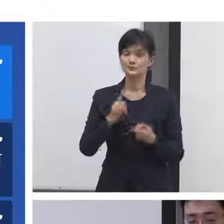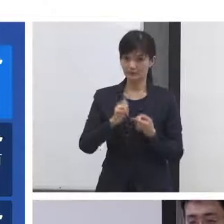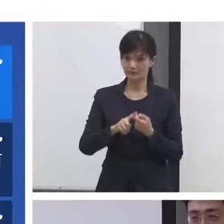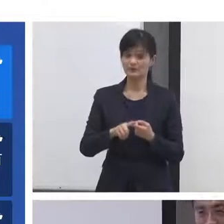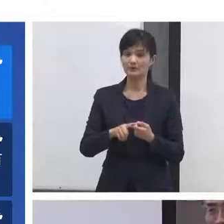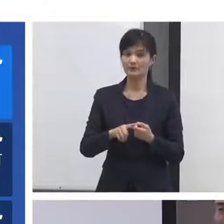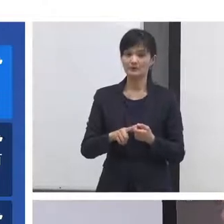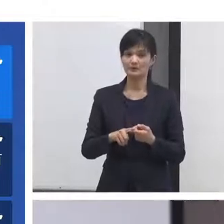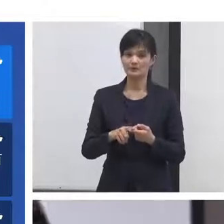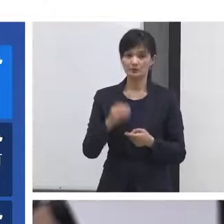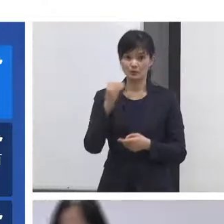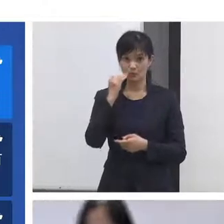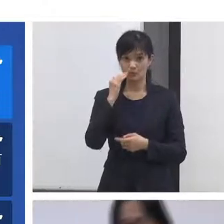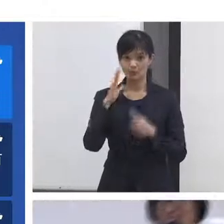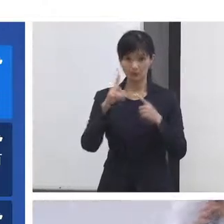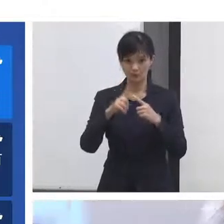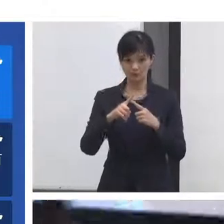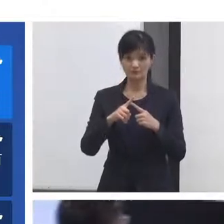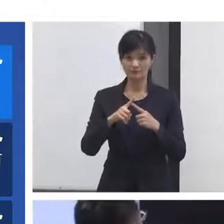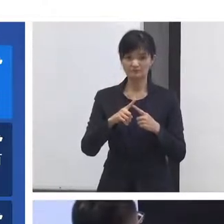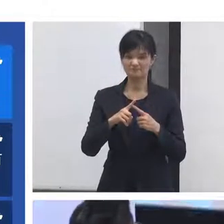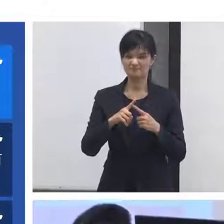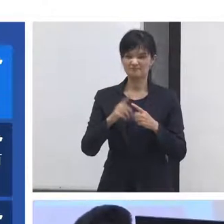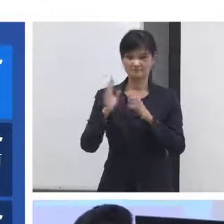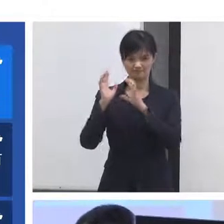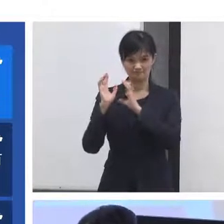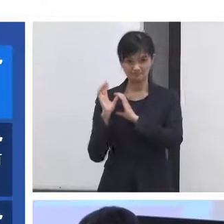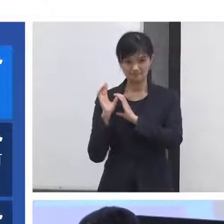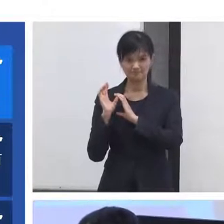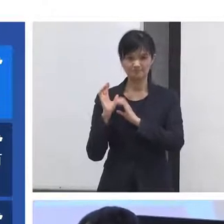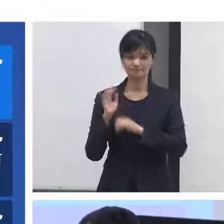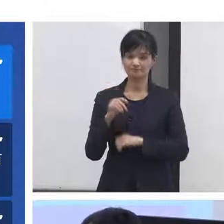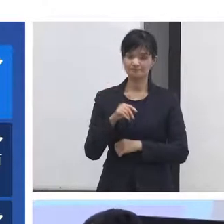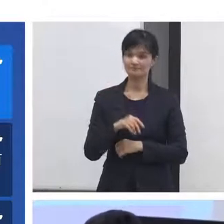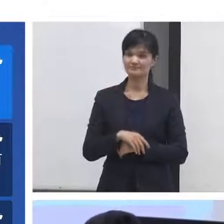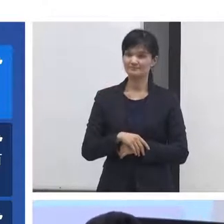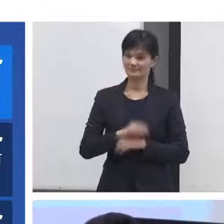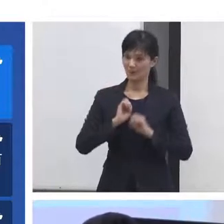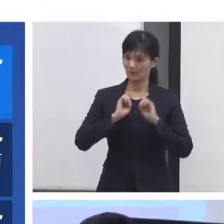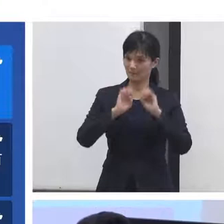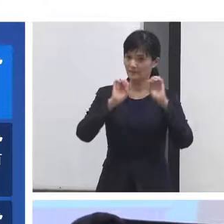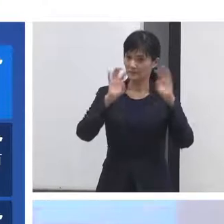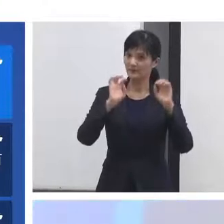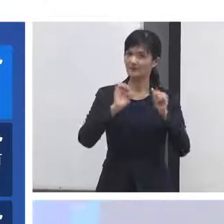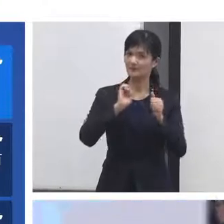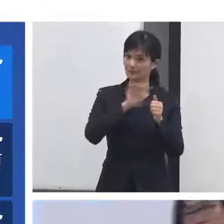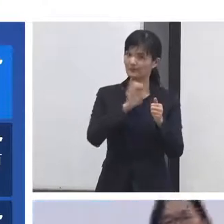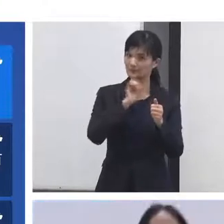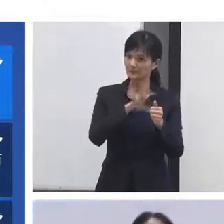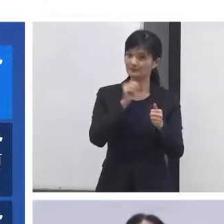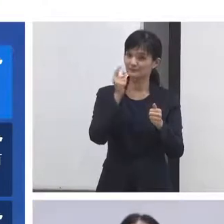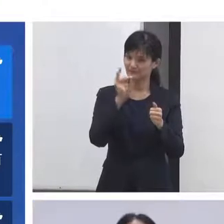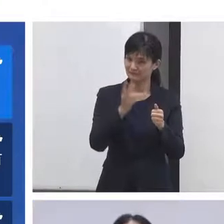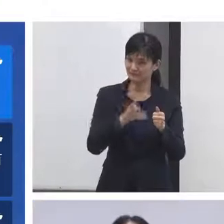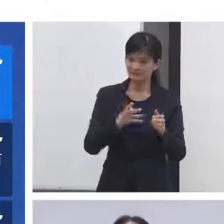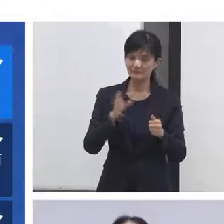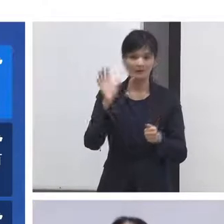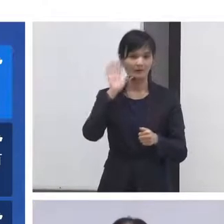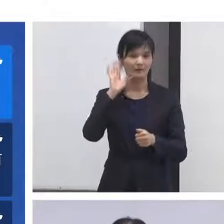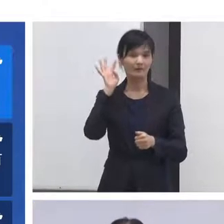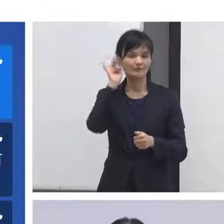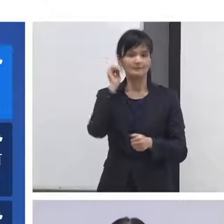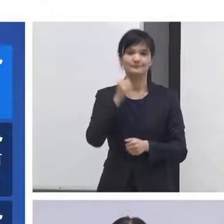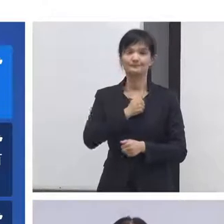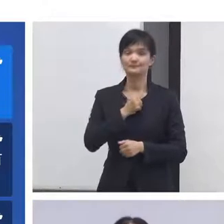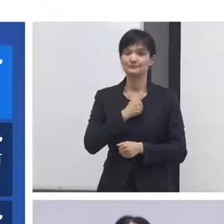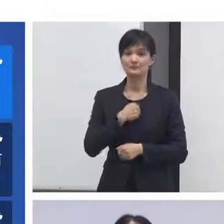就是要有人很烦，就是要去戳说， 我知道你 很烦，你踩线了。 但是我还是希望专案在自己代